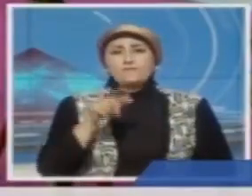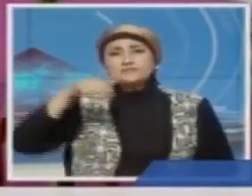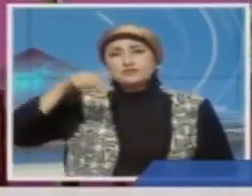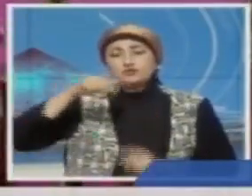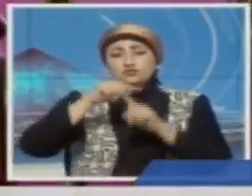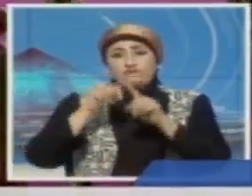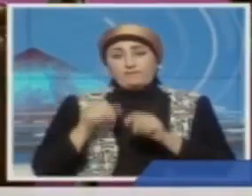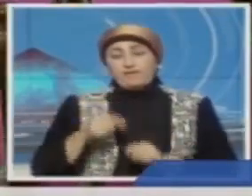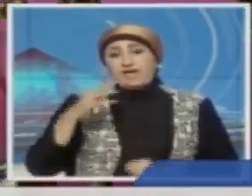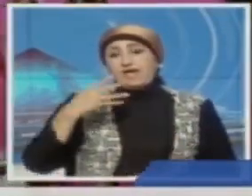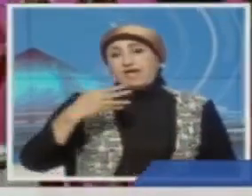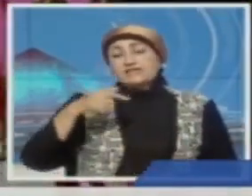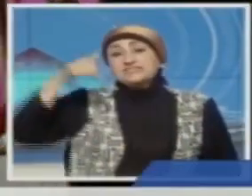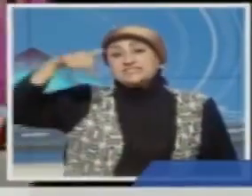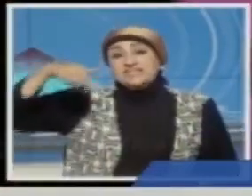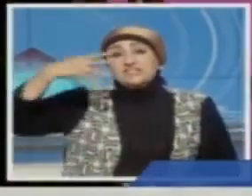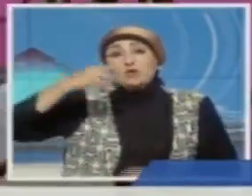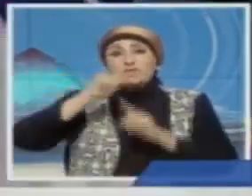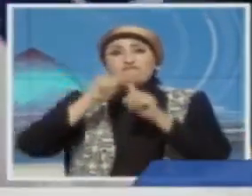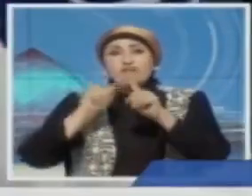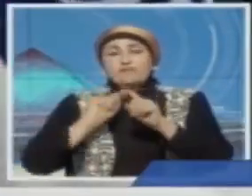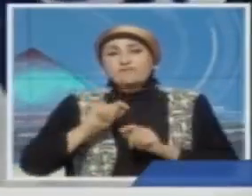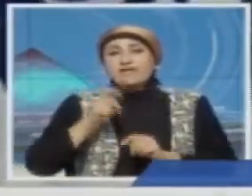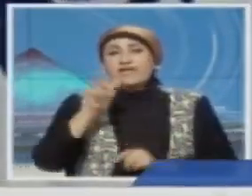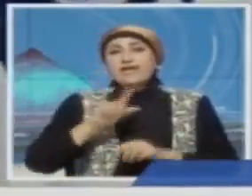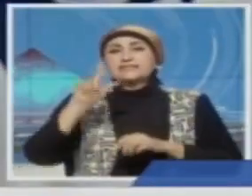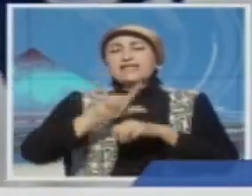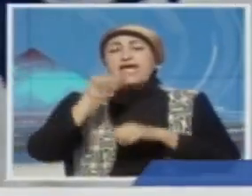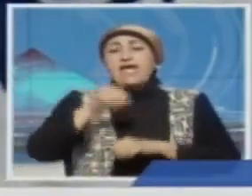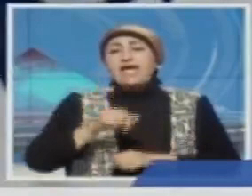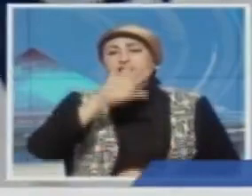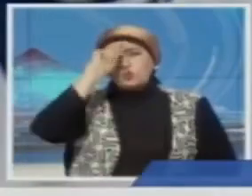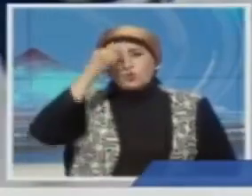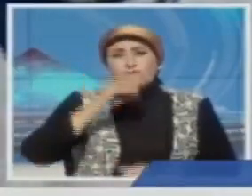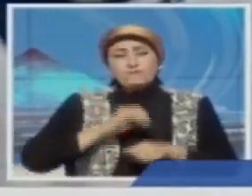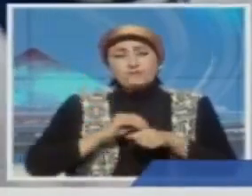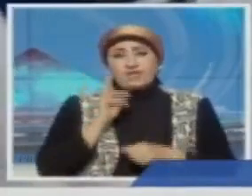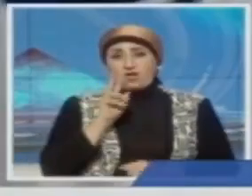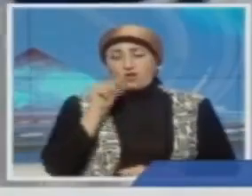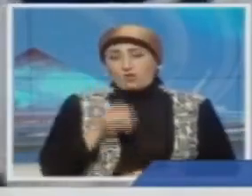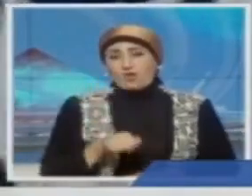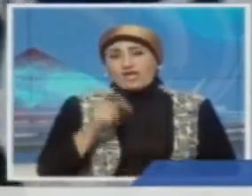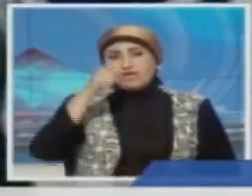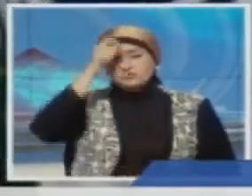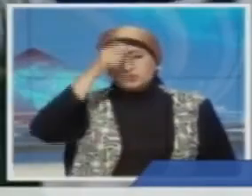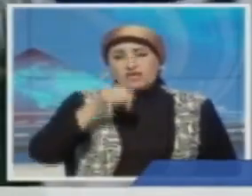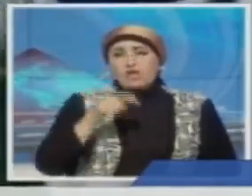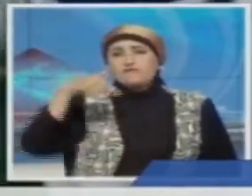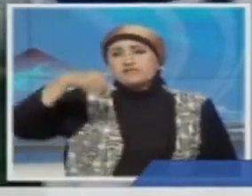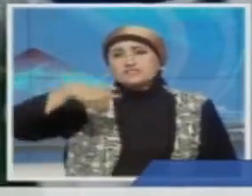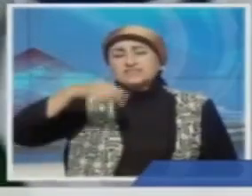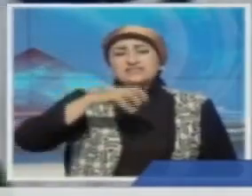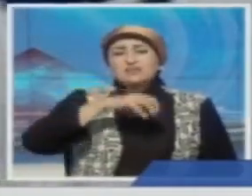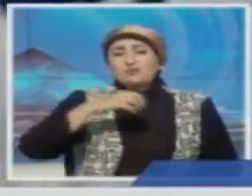الباقي 46% للاتحاد الأوروبي و36% لتركيا، والشعوب الأفريقية الفقيرة وهي 6 دول لا تصل